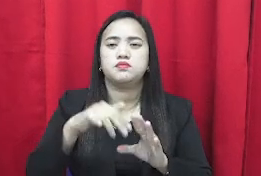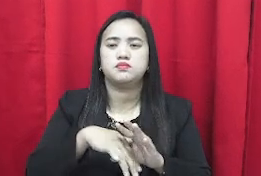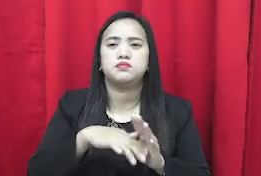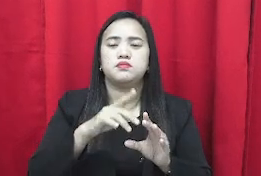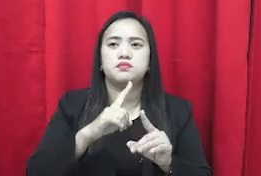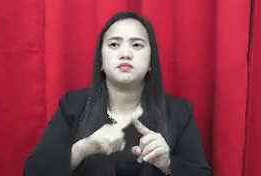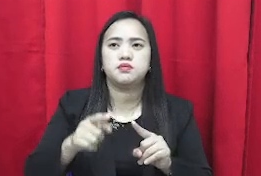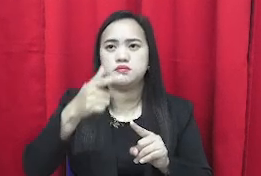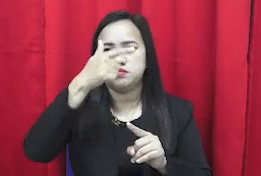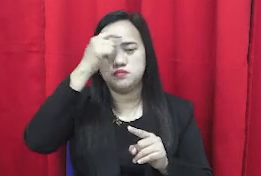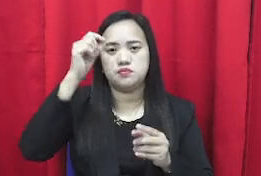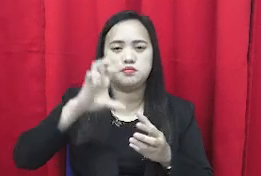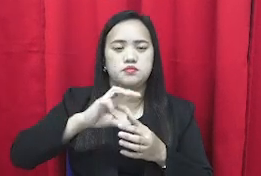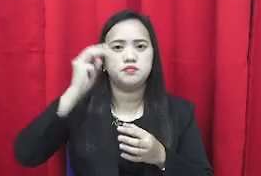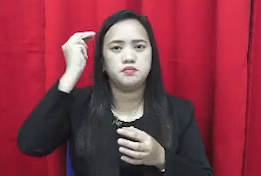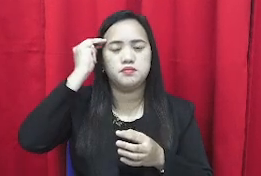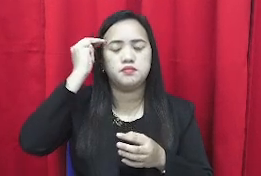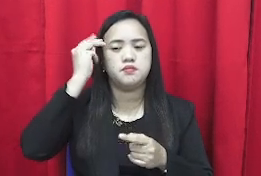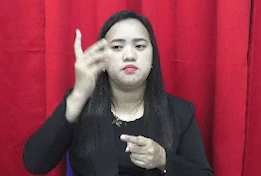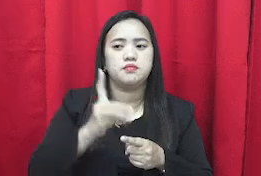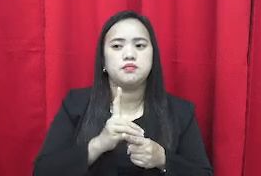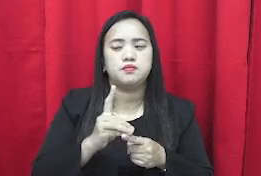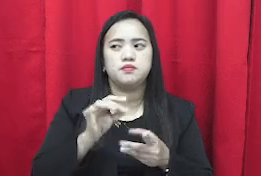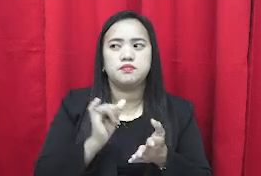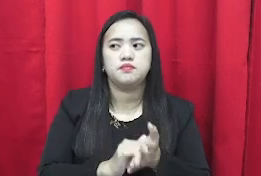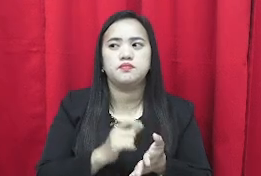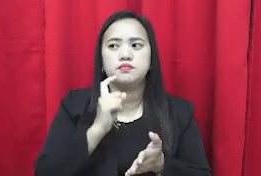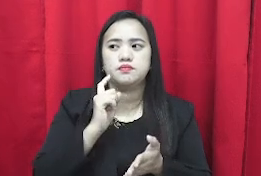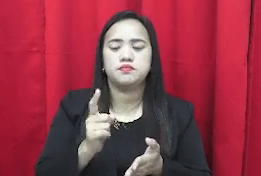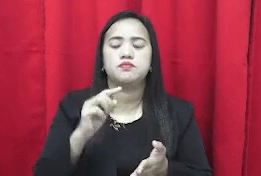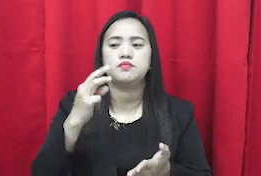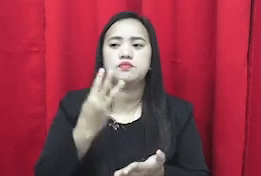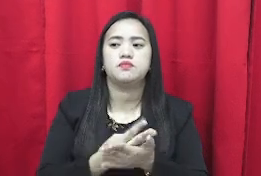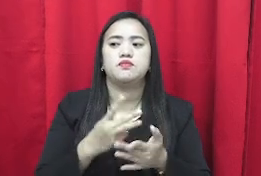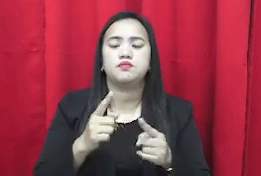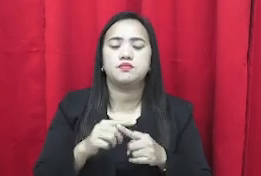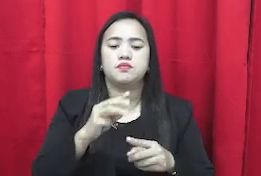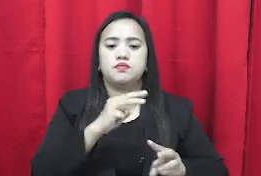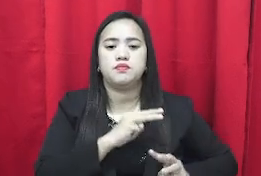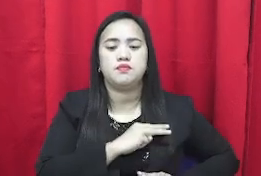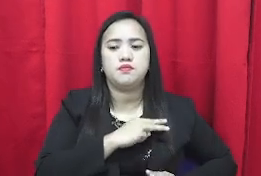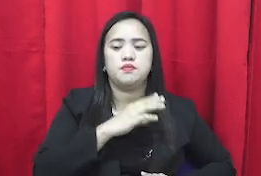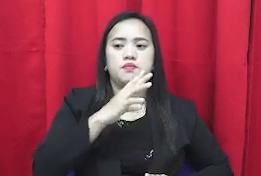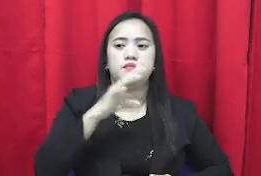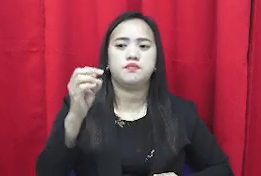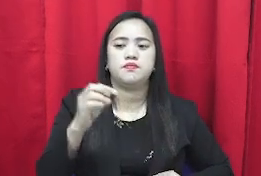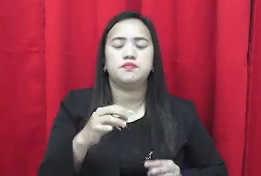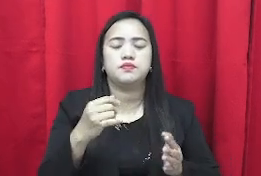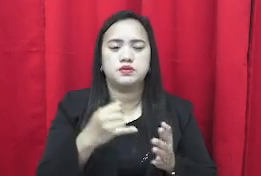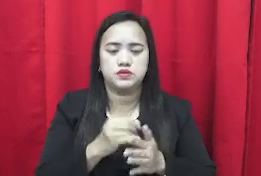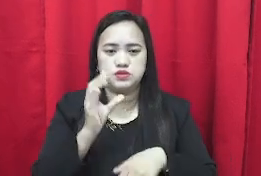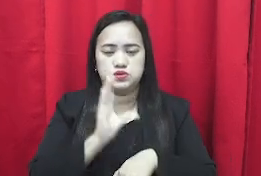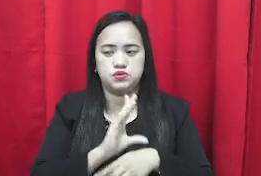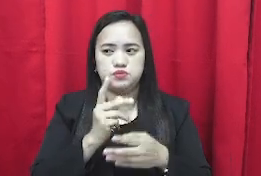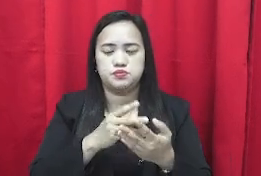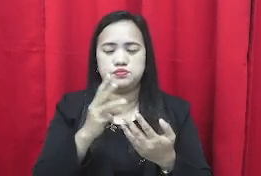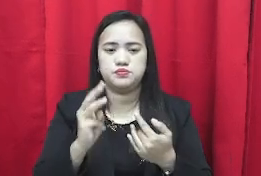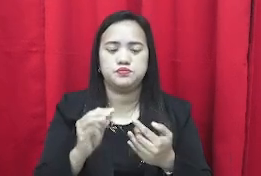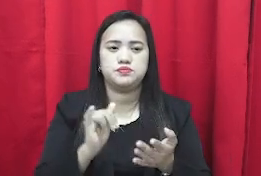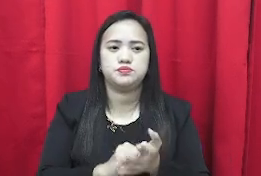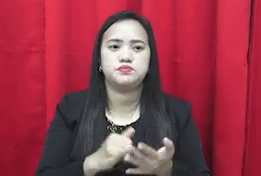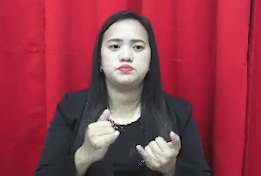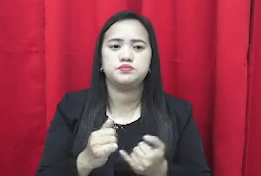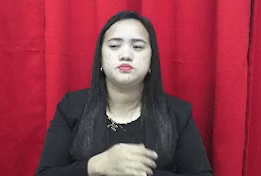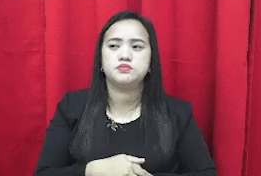m mental discipline yan yung sinasabi natin why we have military and theology in this program lalo na